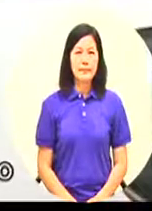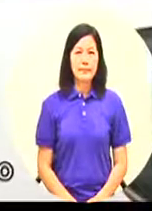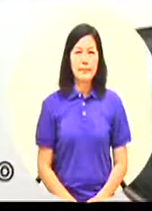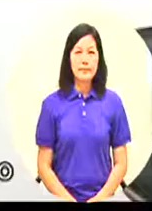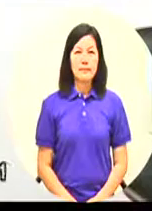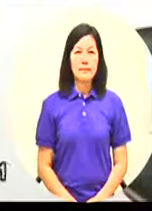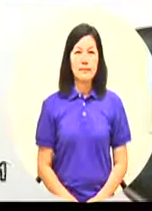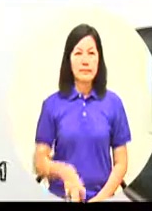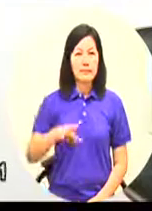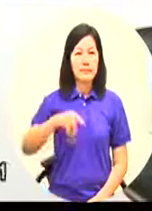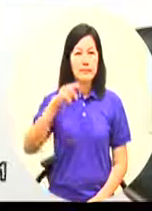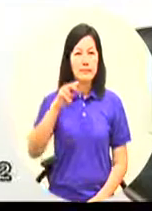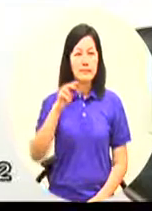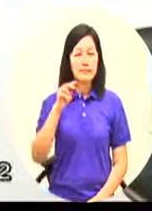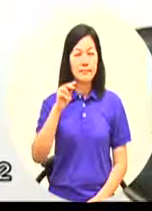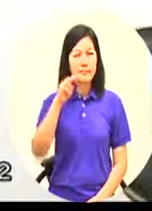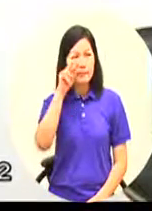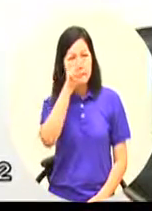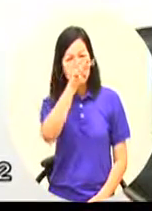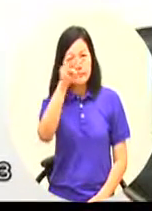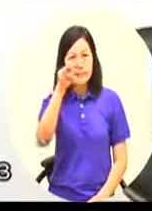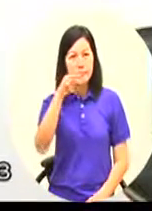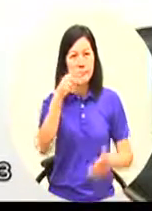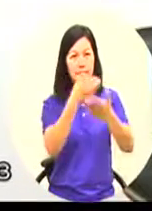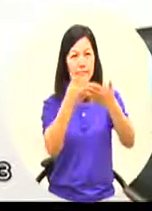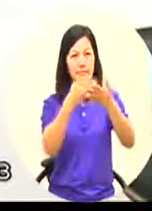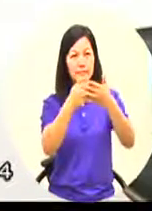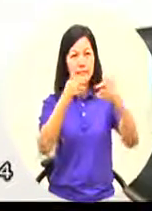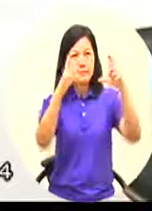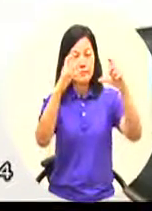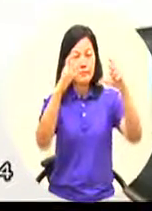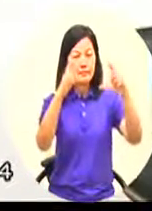我们先来看一个这个照片哈，